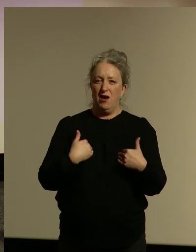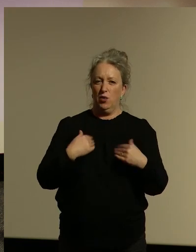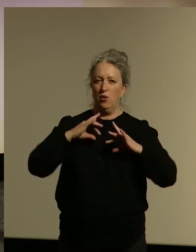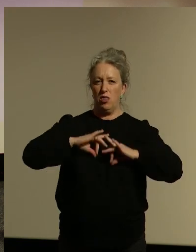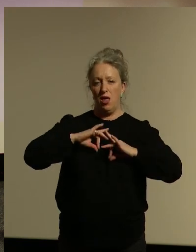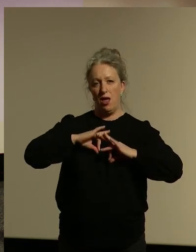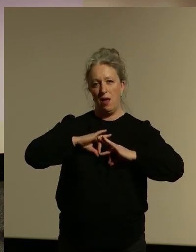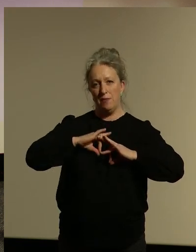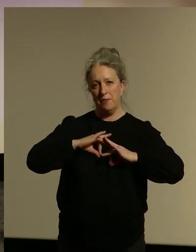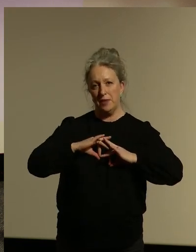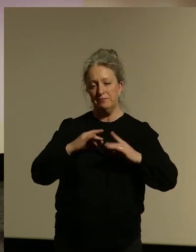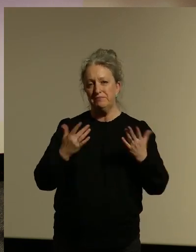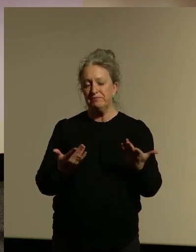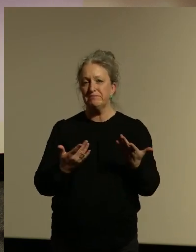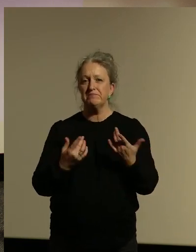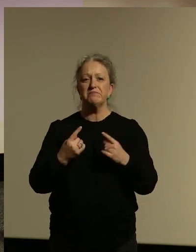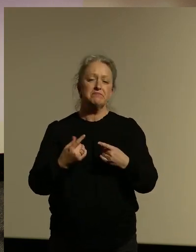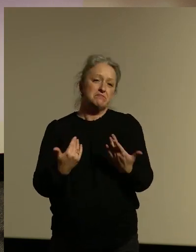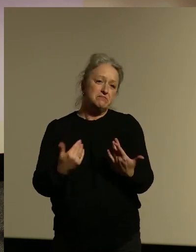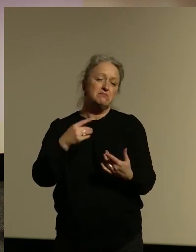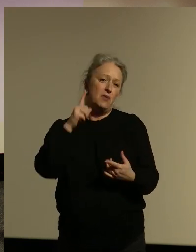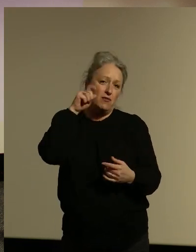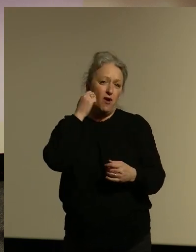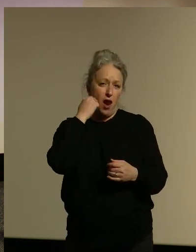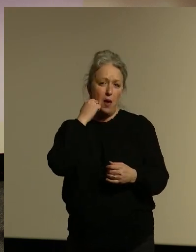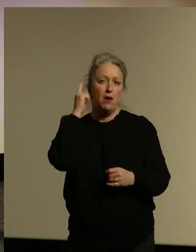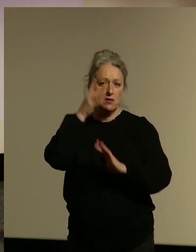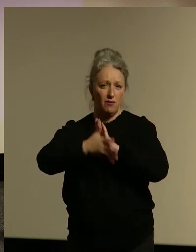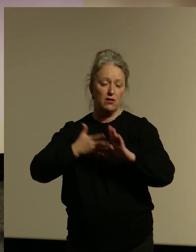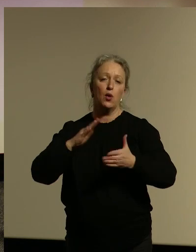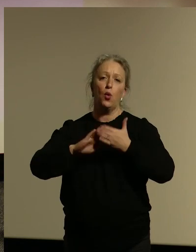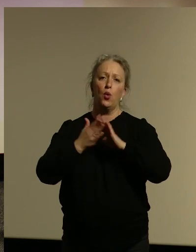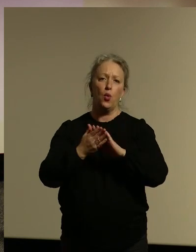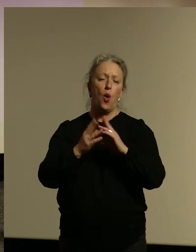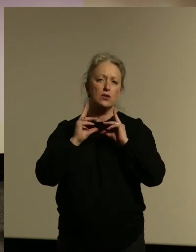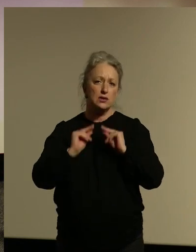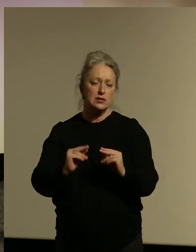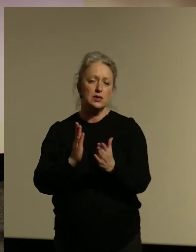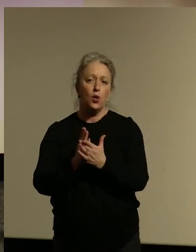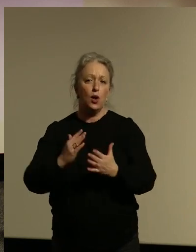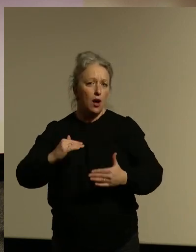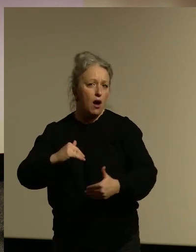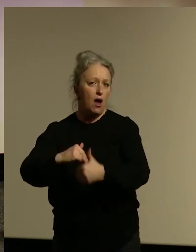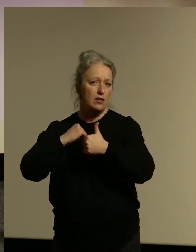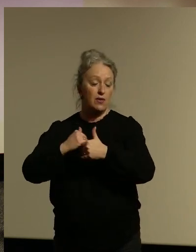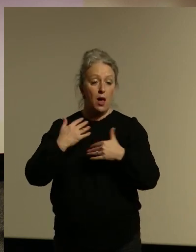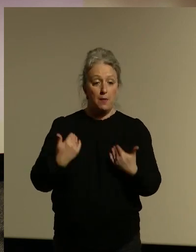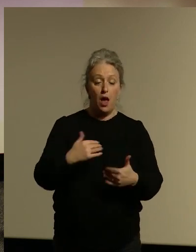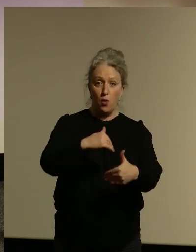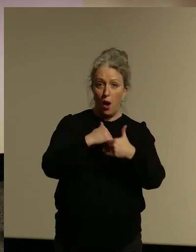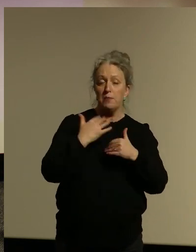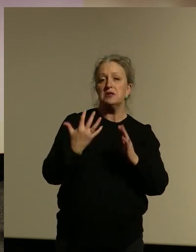Vanemad mõistavad paremini olukorra tõsidust ja üritavad mind igal moel aidata. Praegu ma saan abi ja tuge nii palju kui